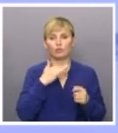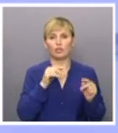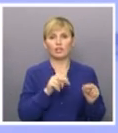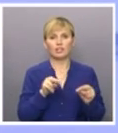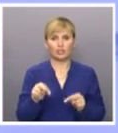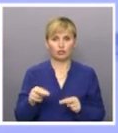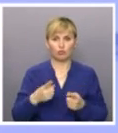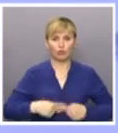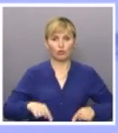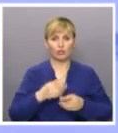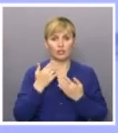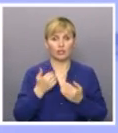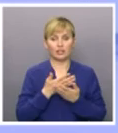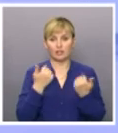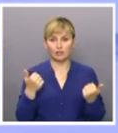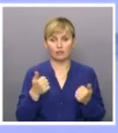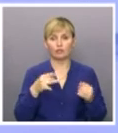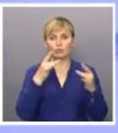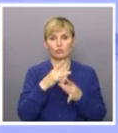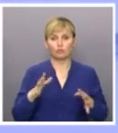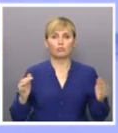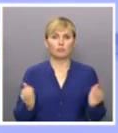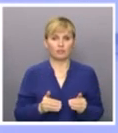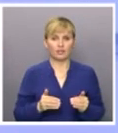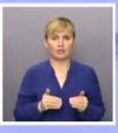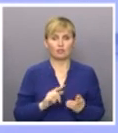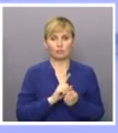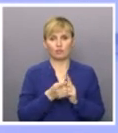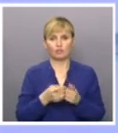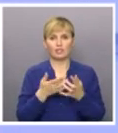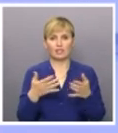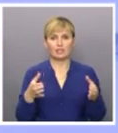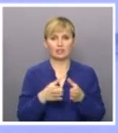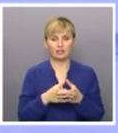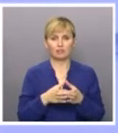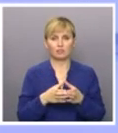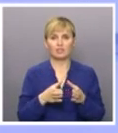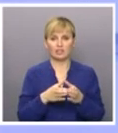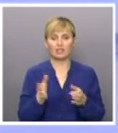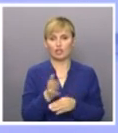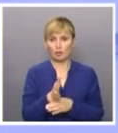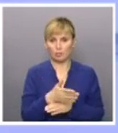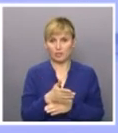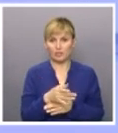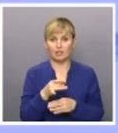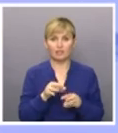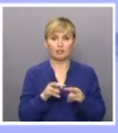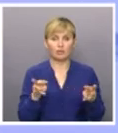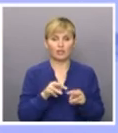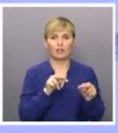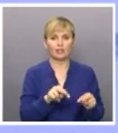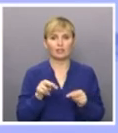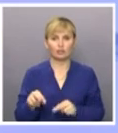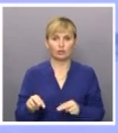над рыбаком. Когда нет, когда аквакультура, уже их гораздо меньше. Она переходит из разряда комитета рыбных ресурсов к комитету департамента